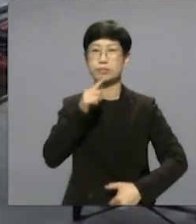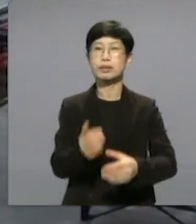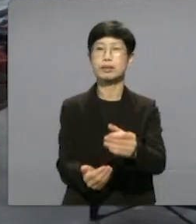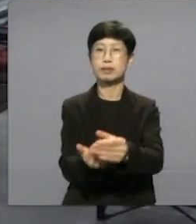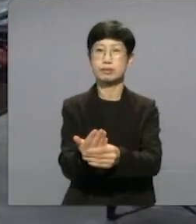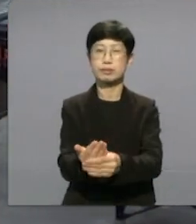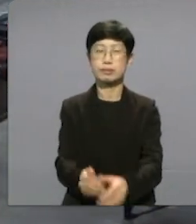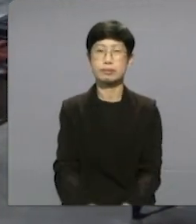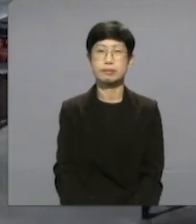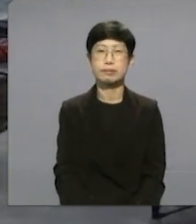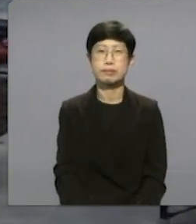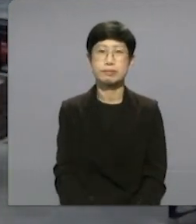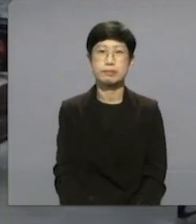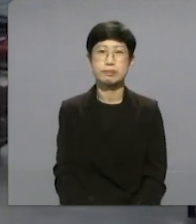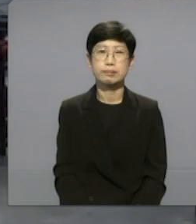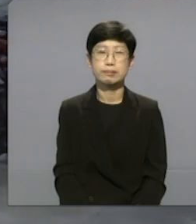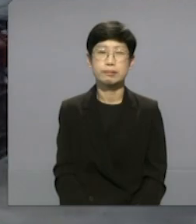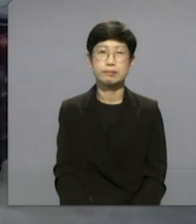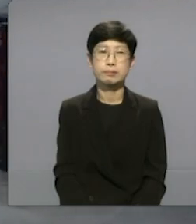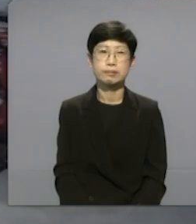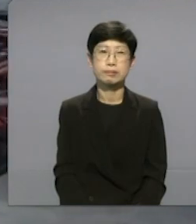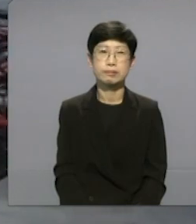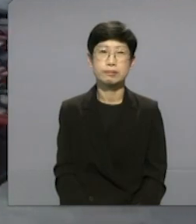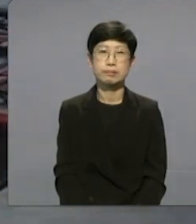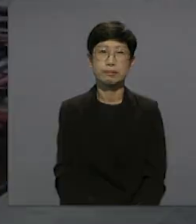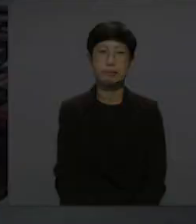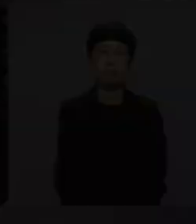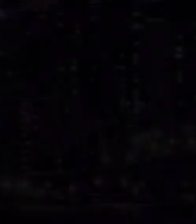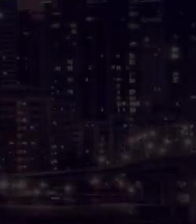있습니다 월드뉴스 정준호입니다